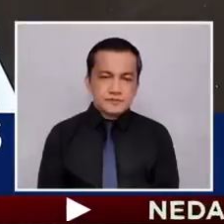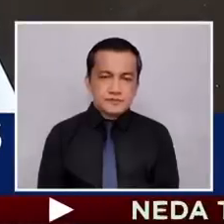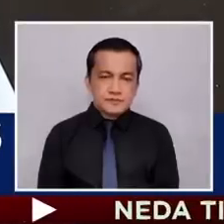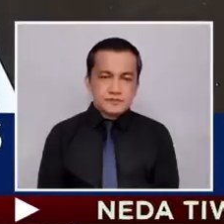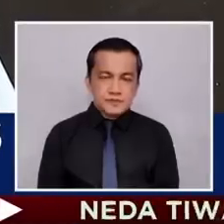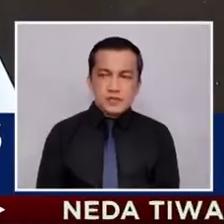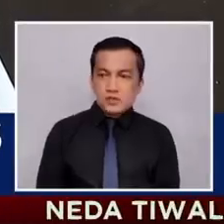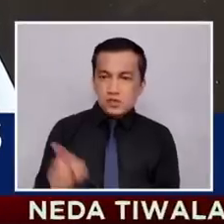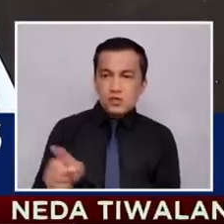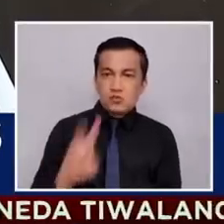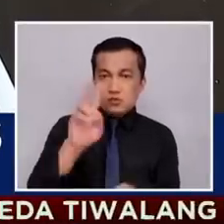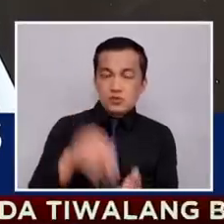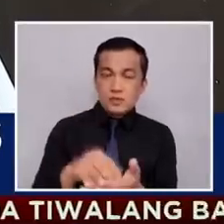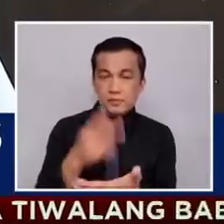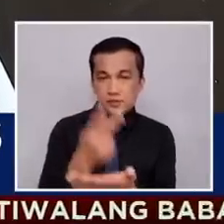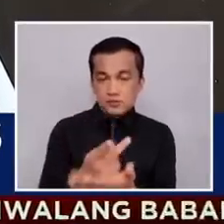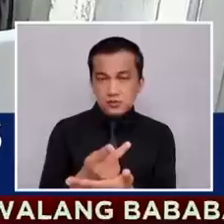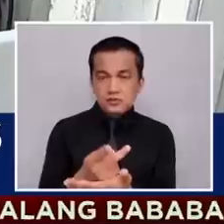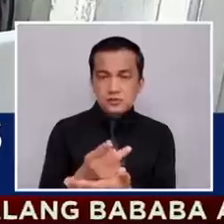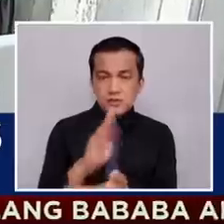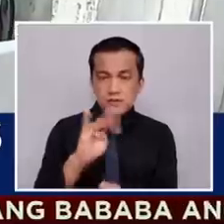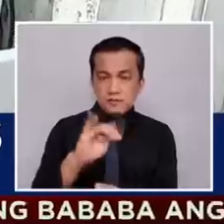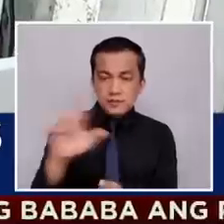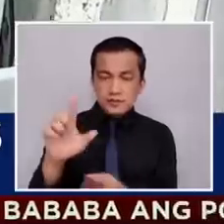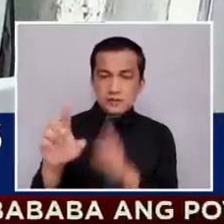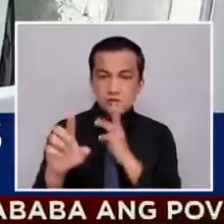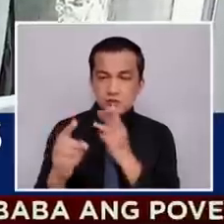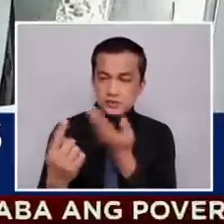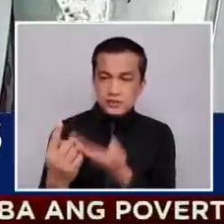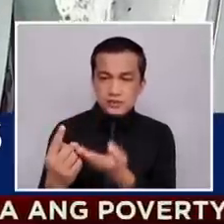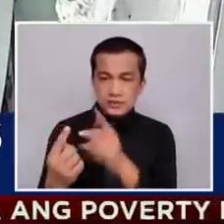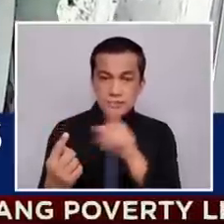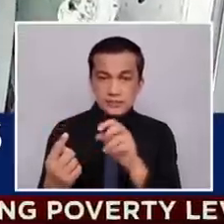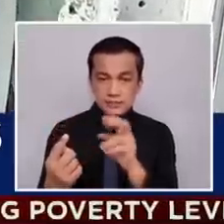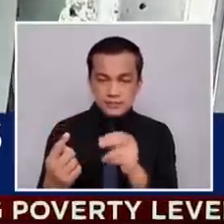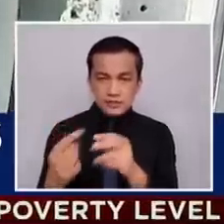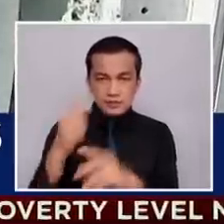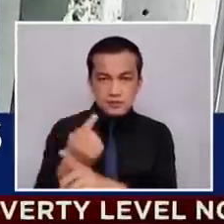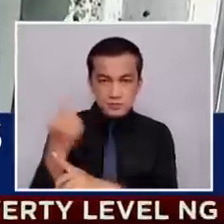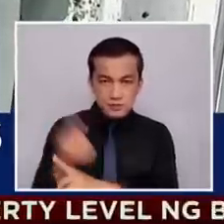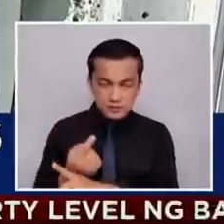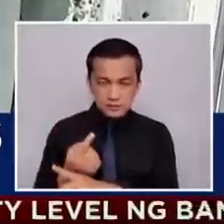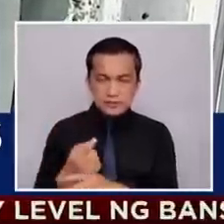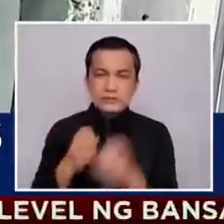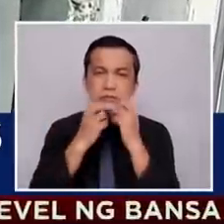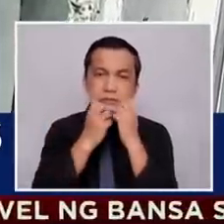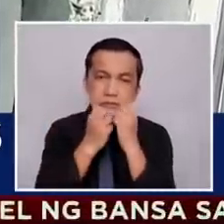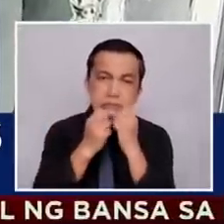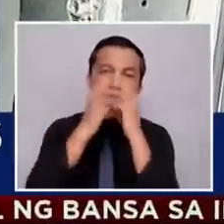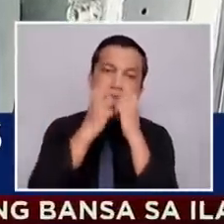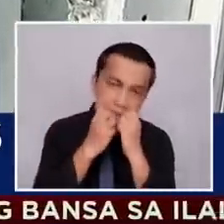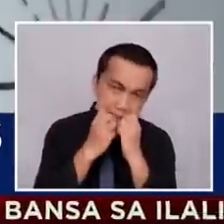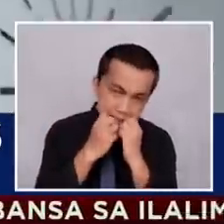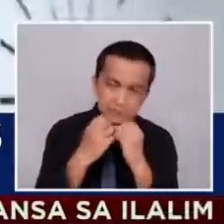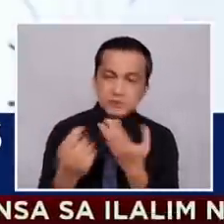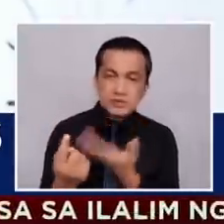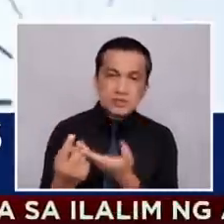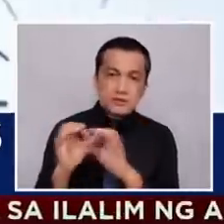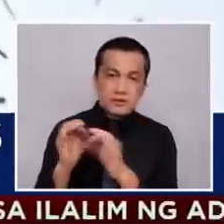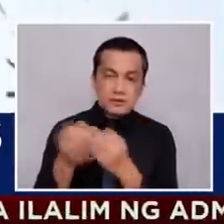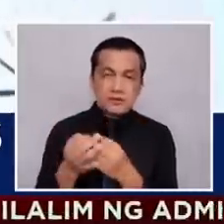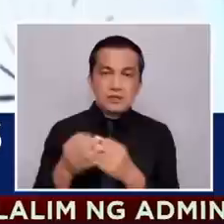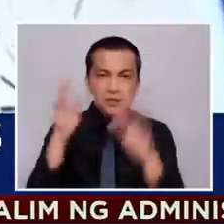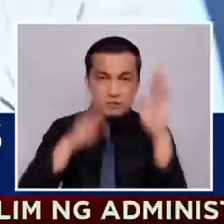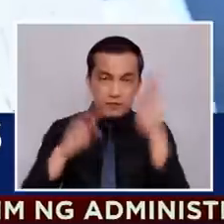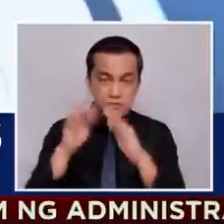Halos 2,000 pesos na ang bill sa tubig ni Jen kada buwan. Todo tipid na umano ito, kaya problemado ang pamilya kung